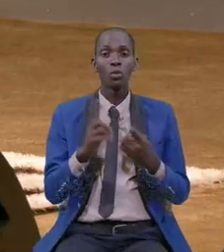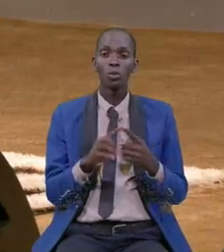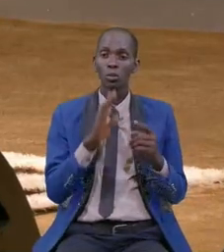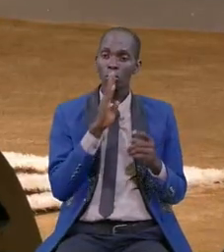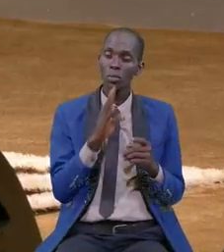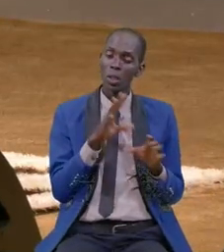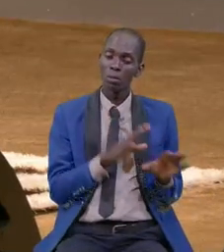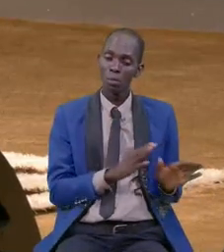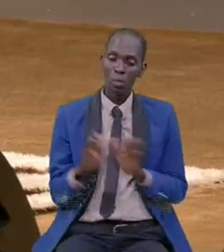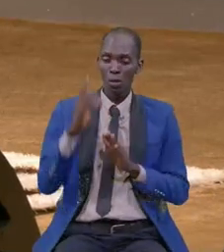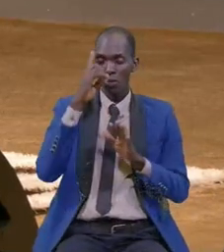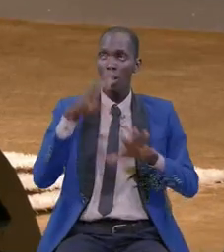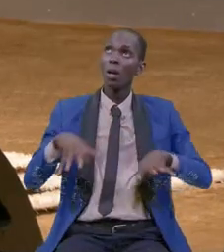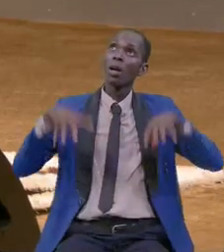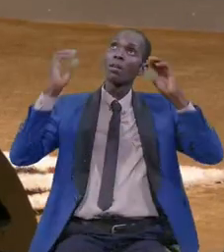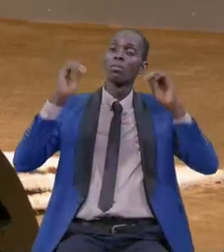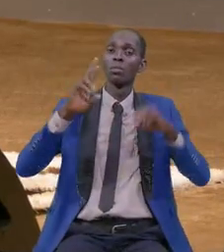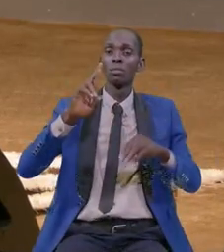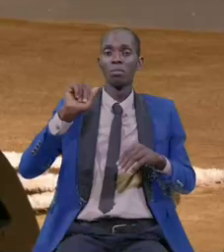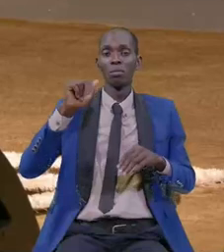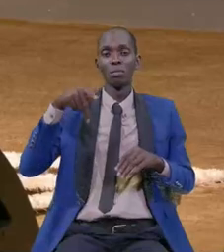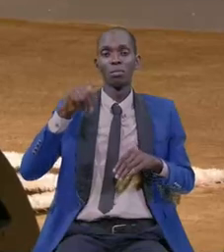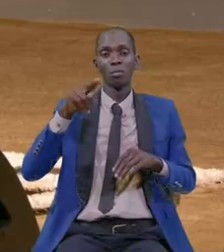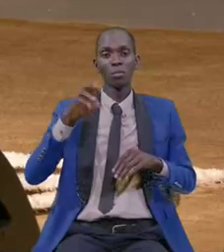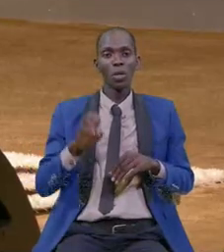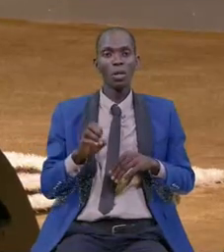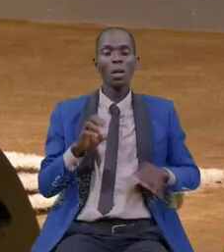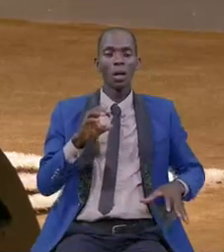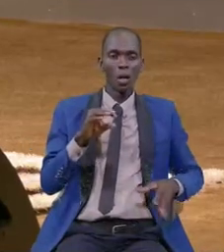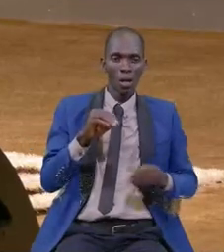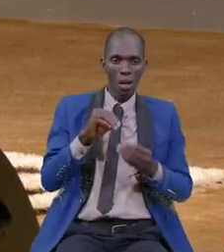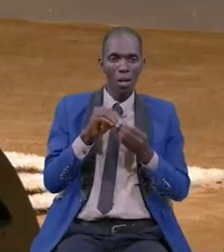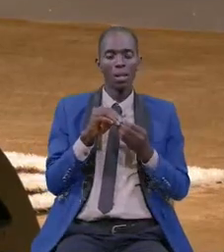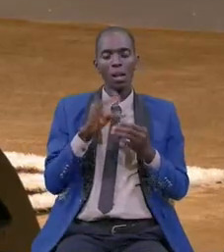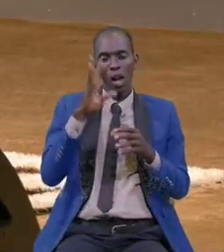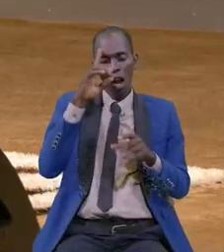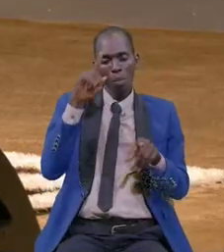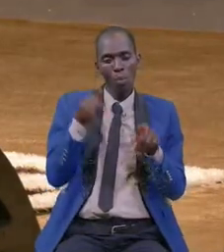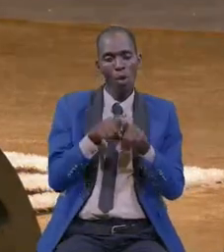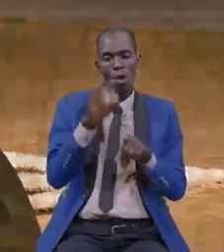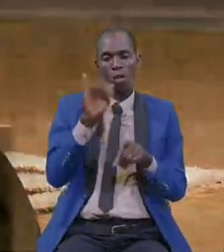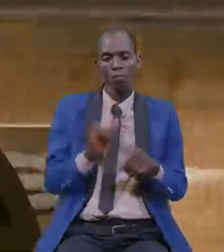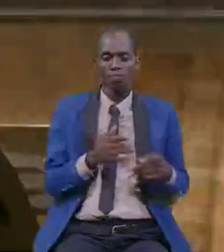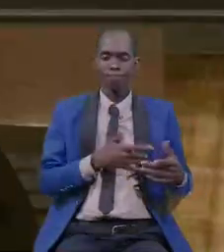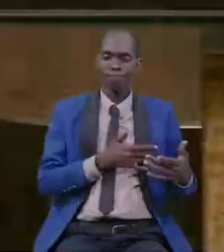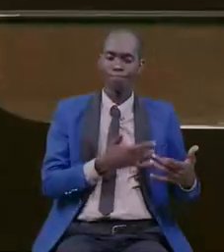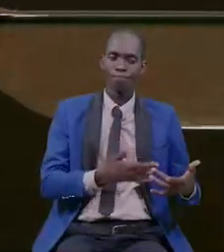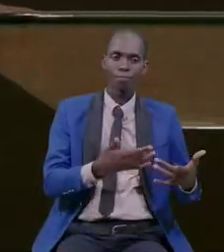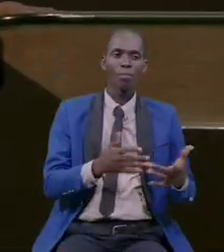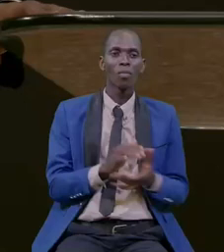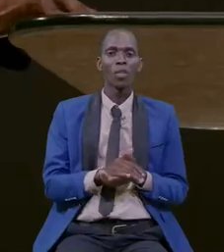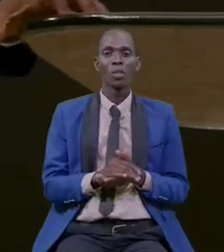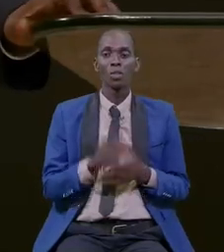fraternel vous uvrez vous travaillez et vous voulez que les gens suivent votre tempo c'est très bon mais